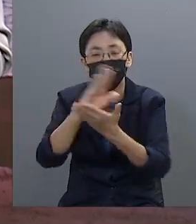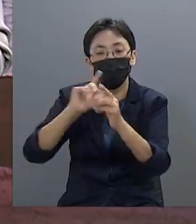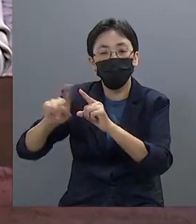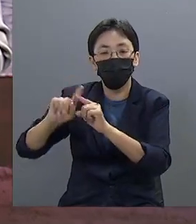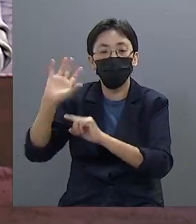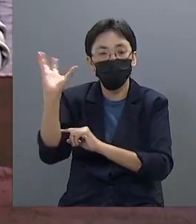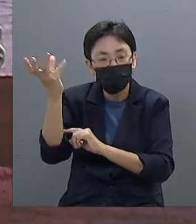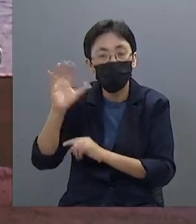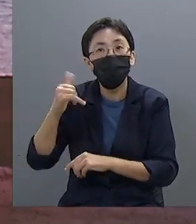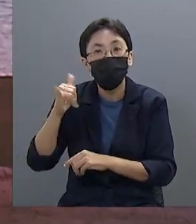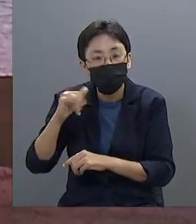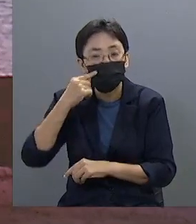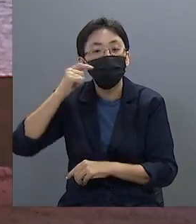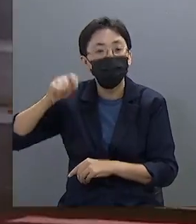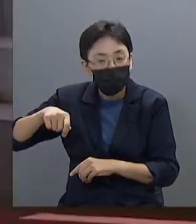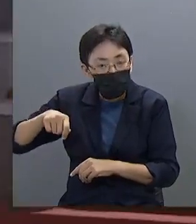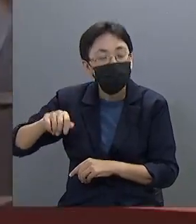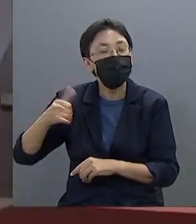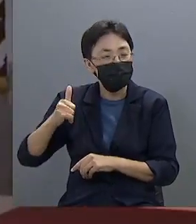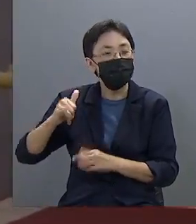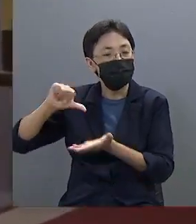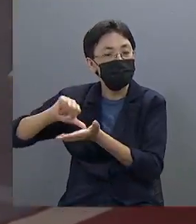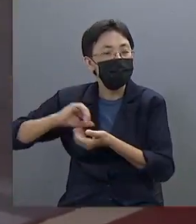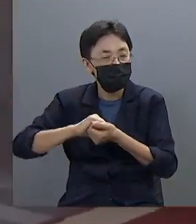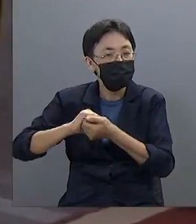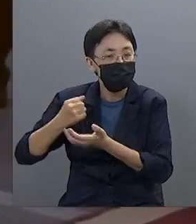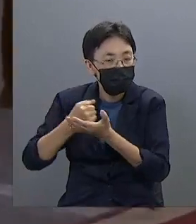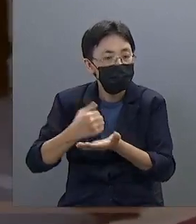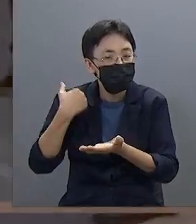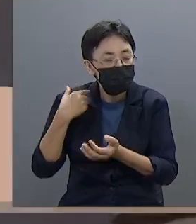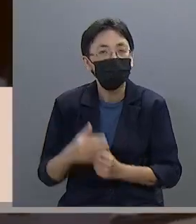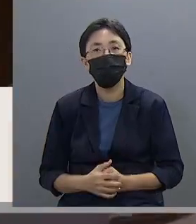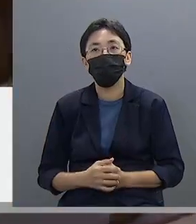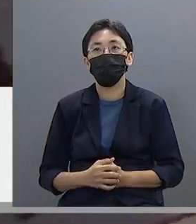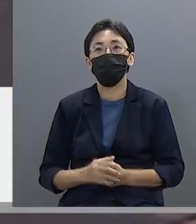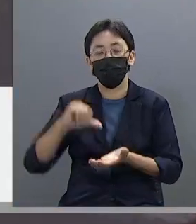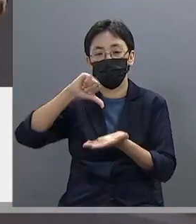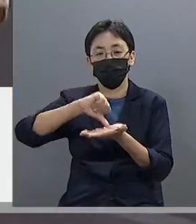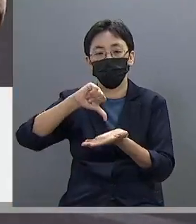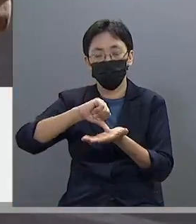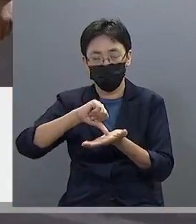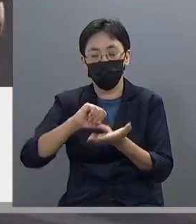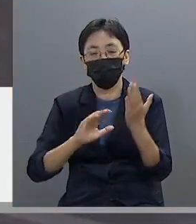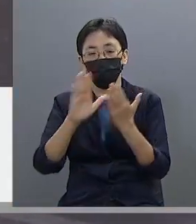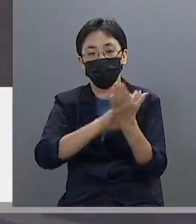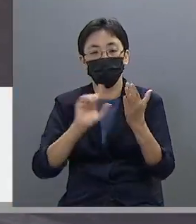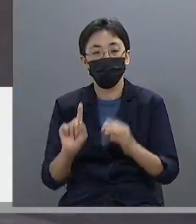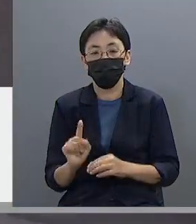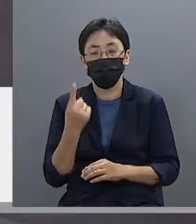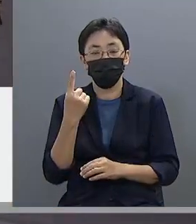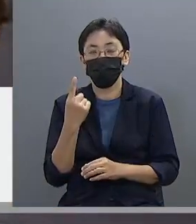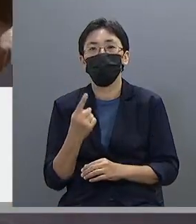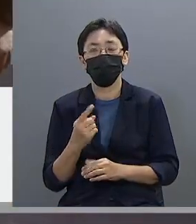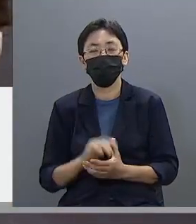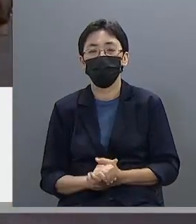งในยูเครนด้วยในเร็วๆนี้ค่ะอิหร่านค่ะเขากลายเป็นประเทศแรกที่ไม่ใช่อดีตสหภาพโซเวียตนะคะที่